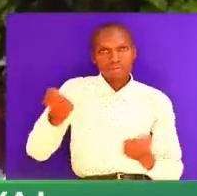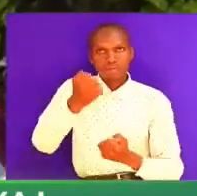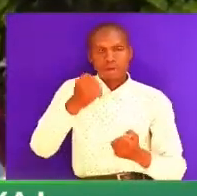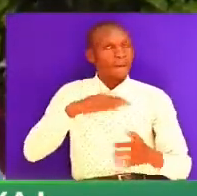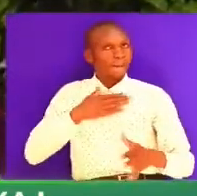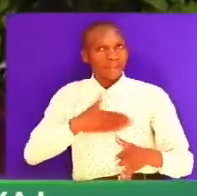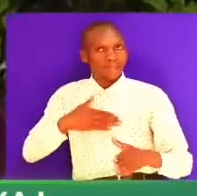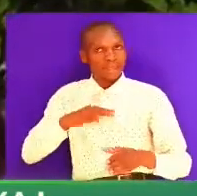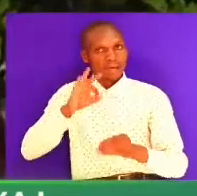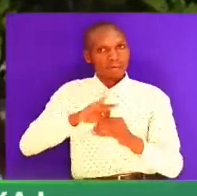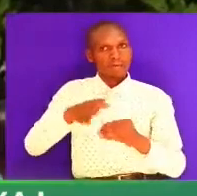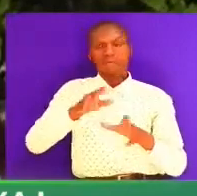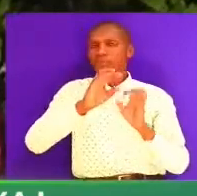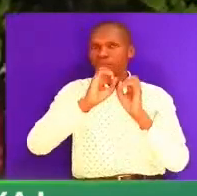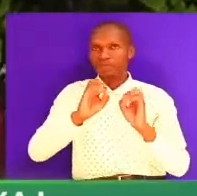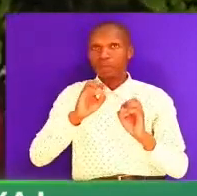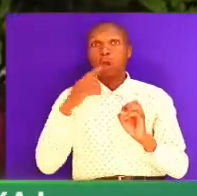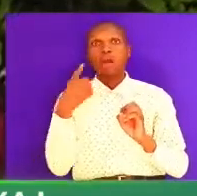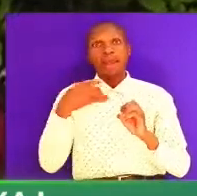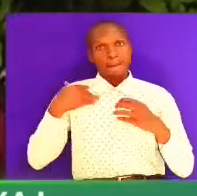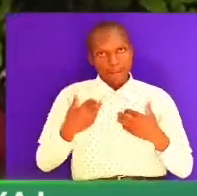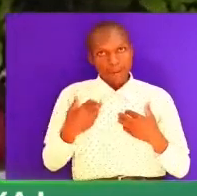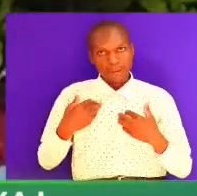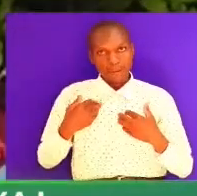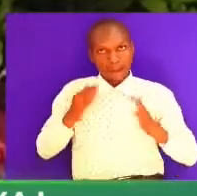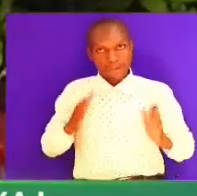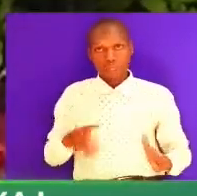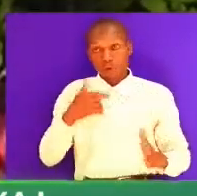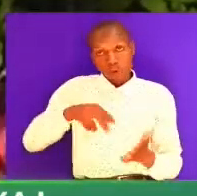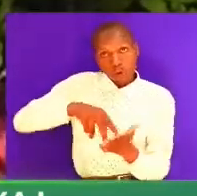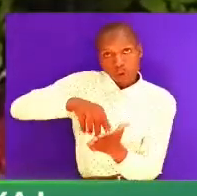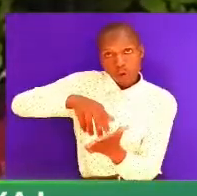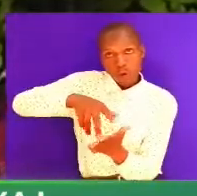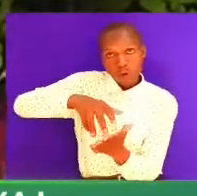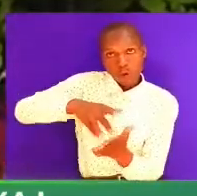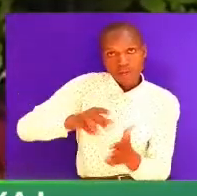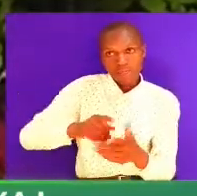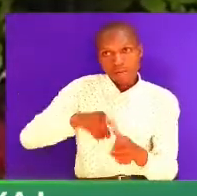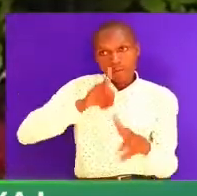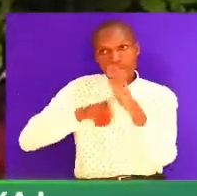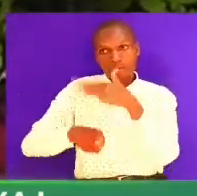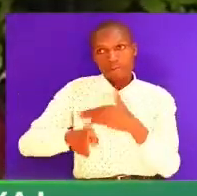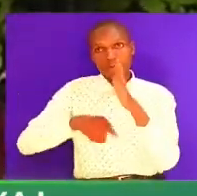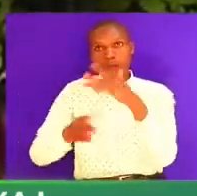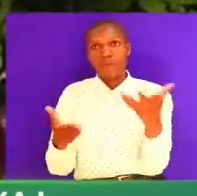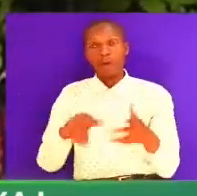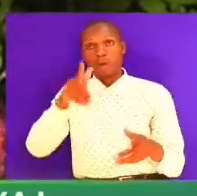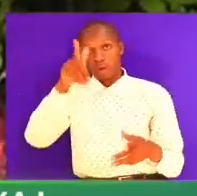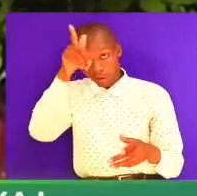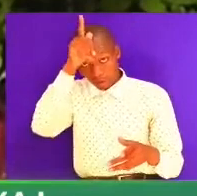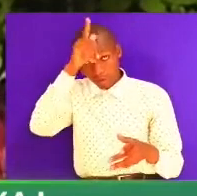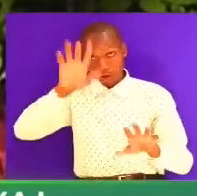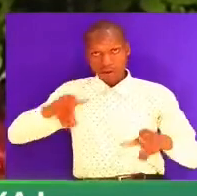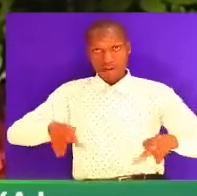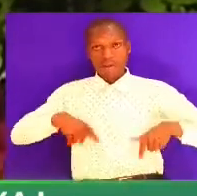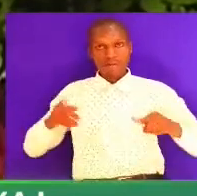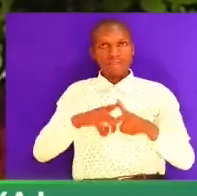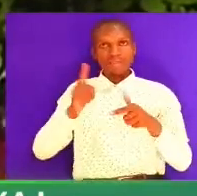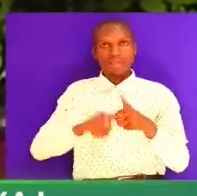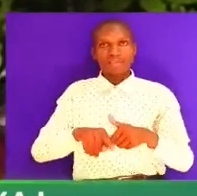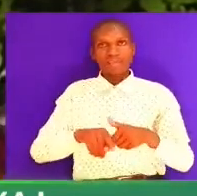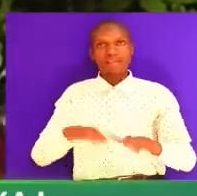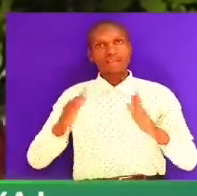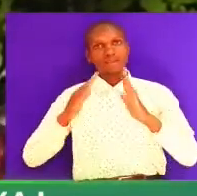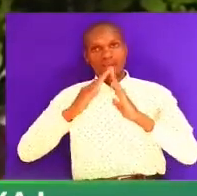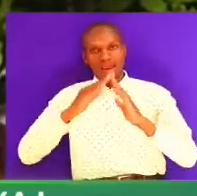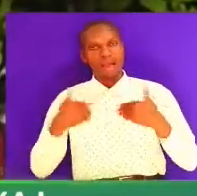kuanza, baagu kura, kama montoni watara no kogoro, ora ikese cikona maria sato mnyeta maria mabume, muna bana toko turu tuta kwa tino nyumba